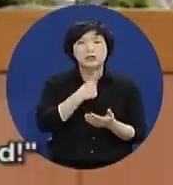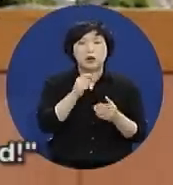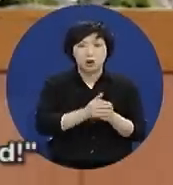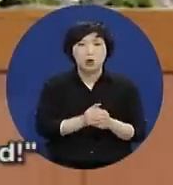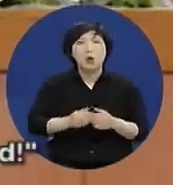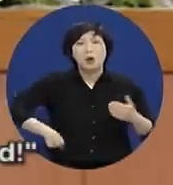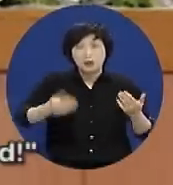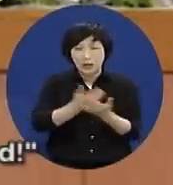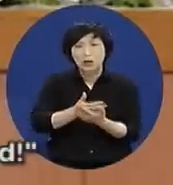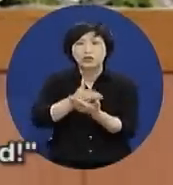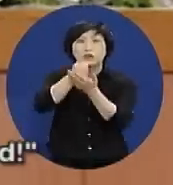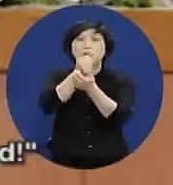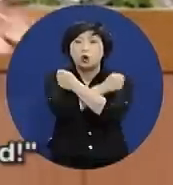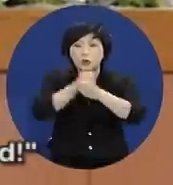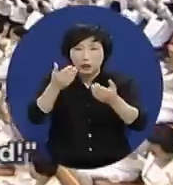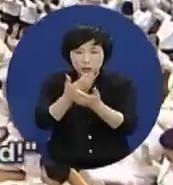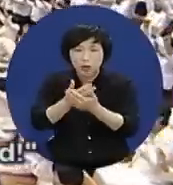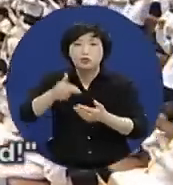が